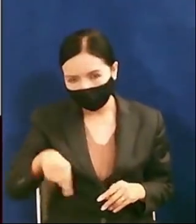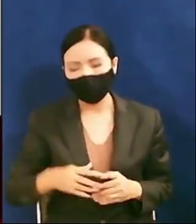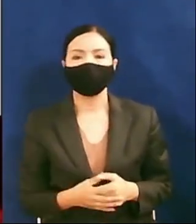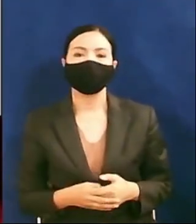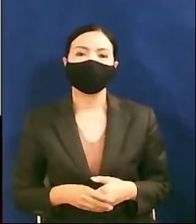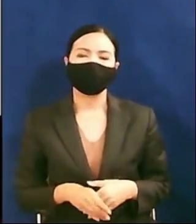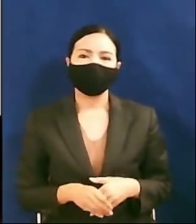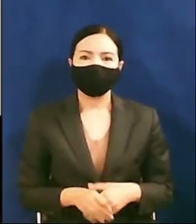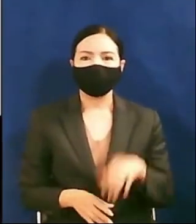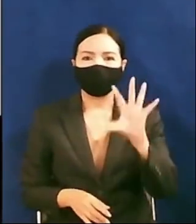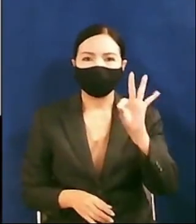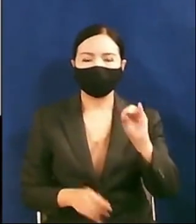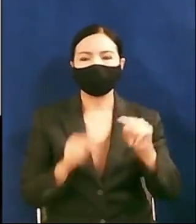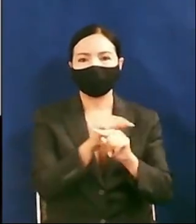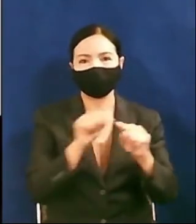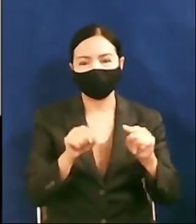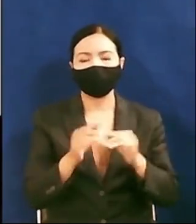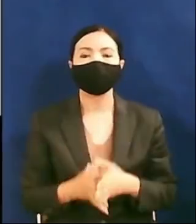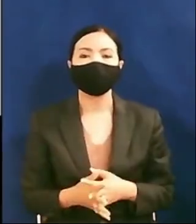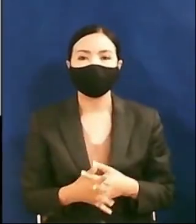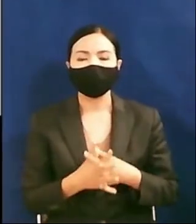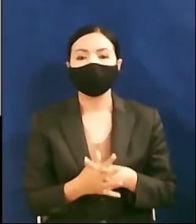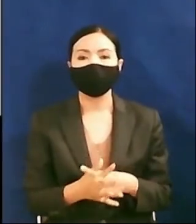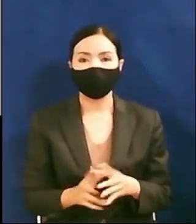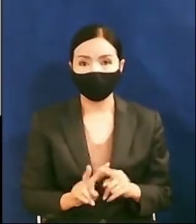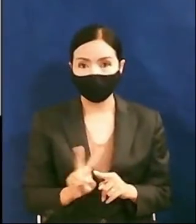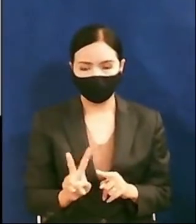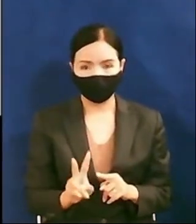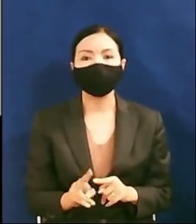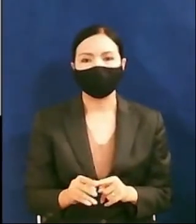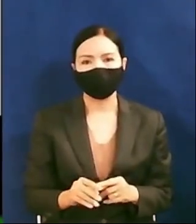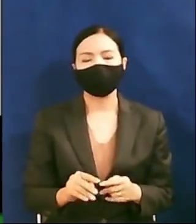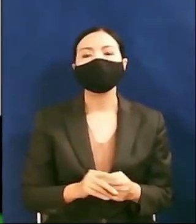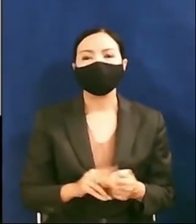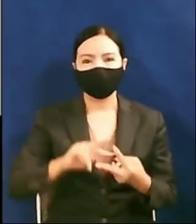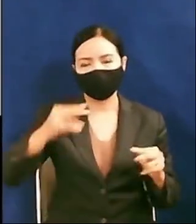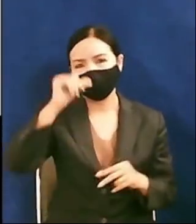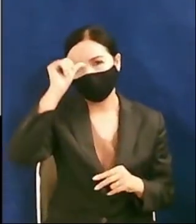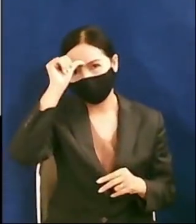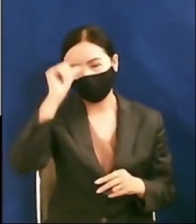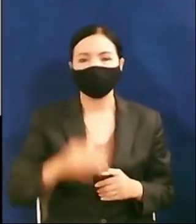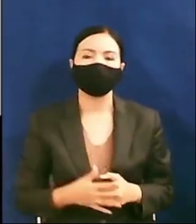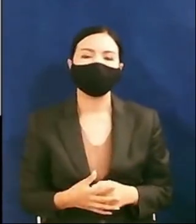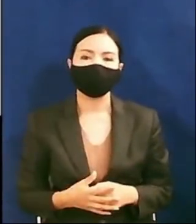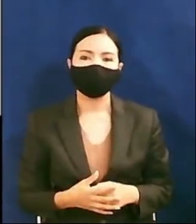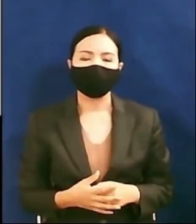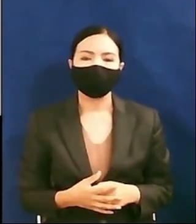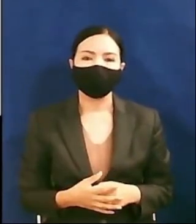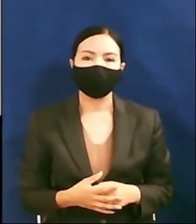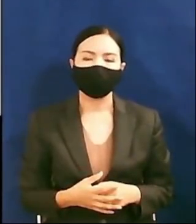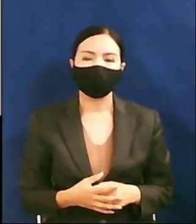เป็นถึง 90% นะครับรองลงมาคือสายพันธุ์เดลต้าหรือสายพันธุ์อินเดียนะครับหลังจา